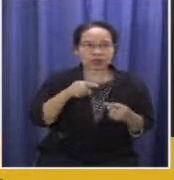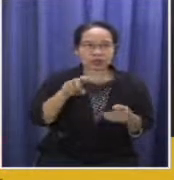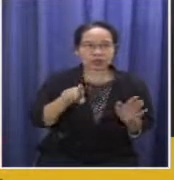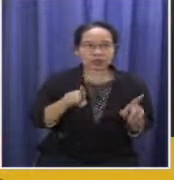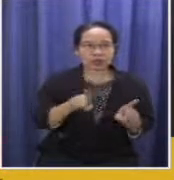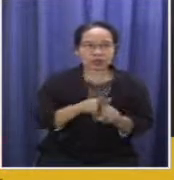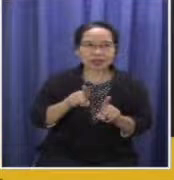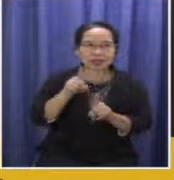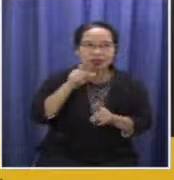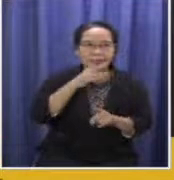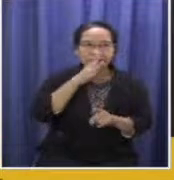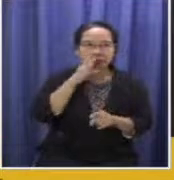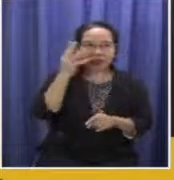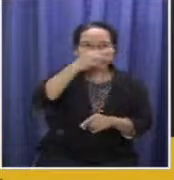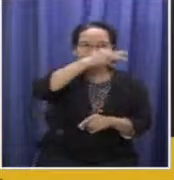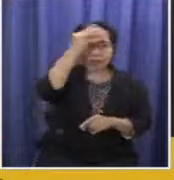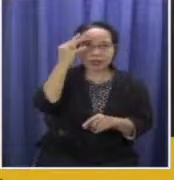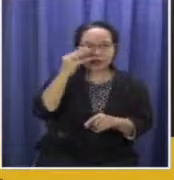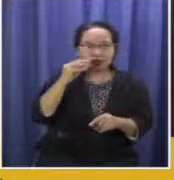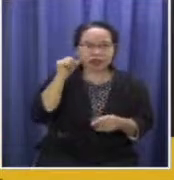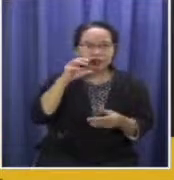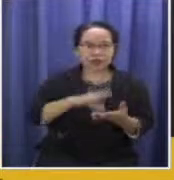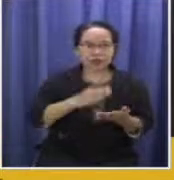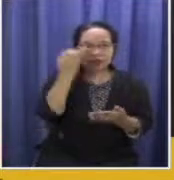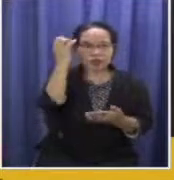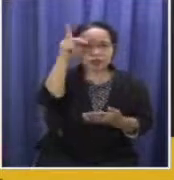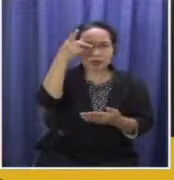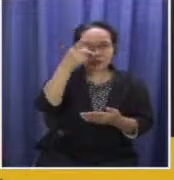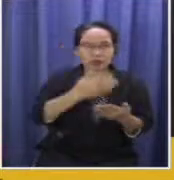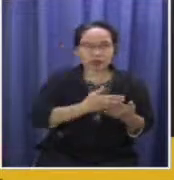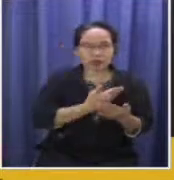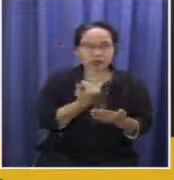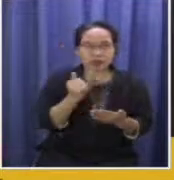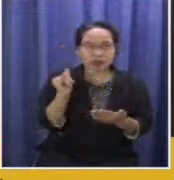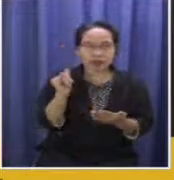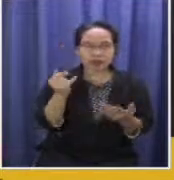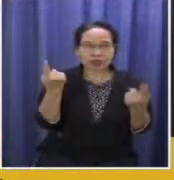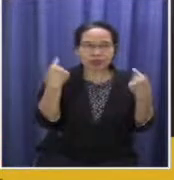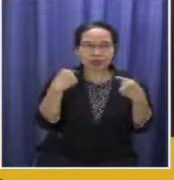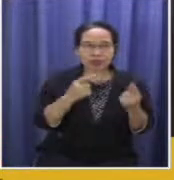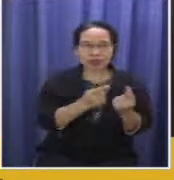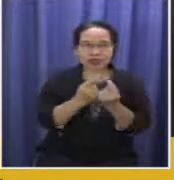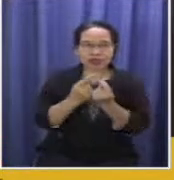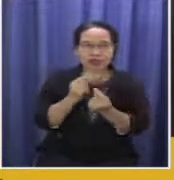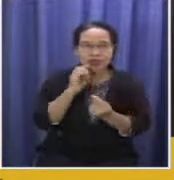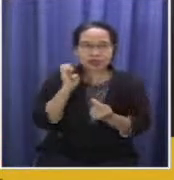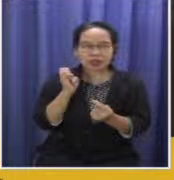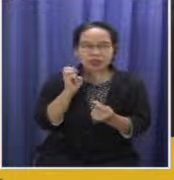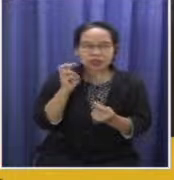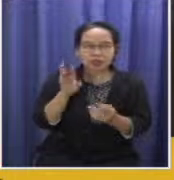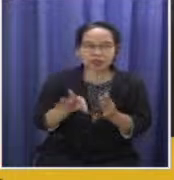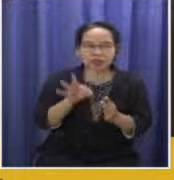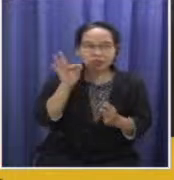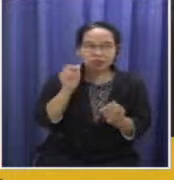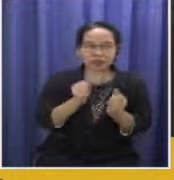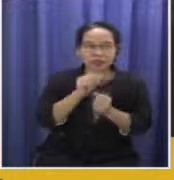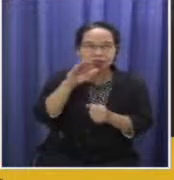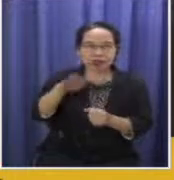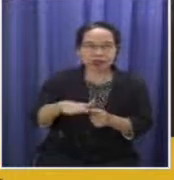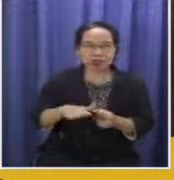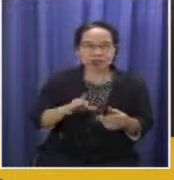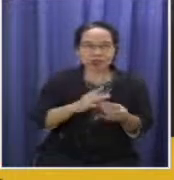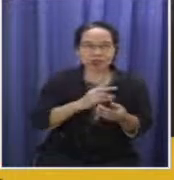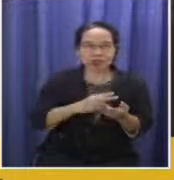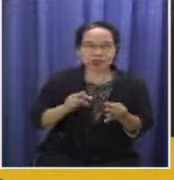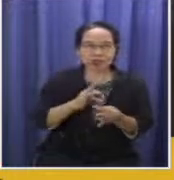योसेफसँग भएको थियो, तर उनीहरूको विवाह हुन अघि मरियम पवित्र आत्माद्वारा गर्भवती भएकी थाहा